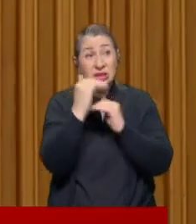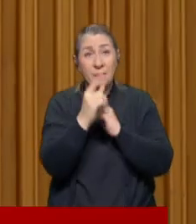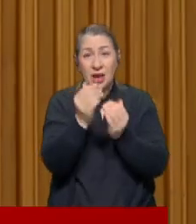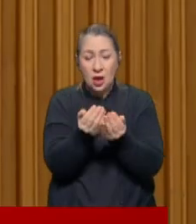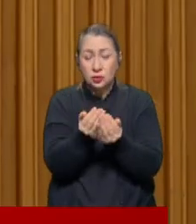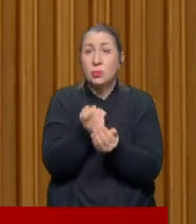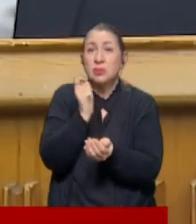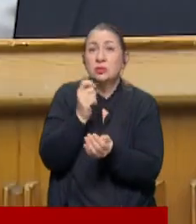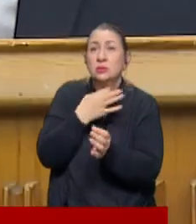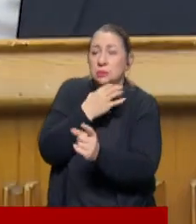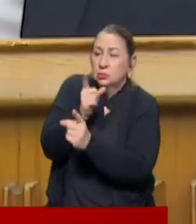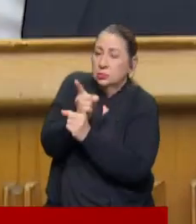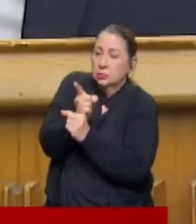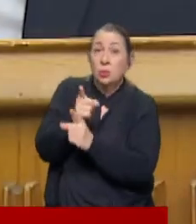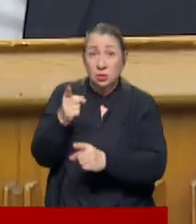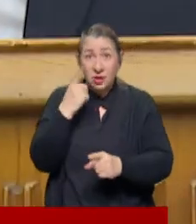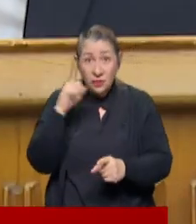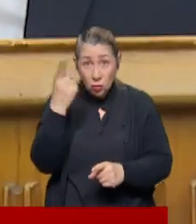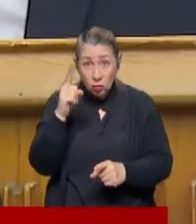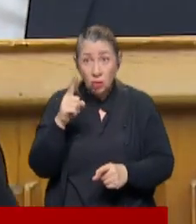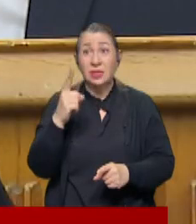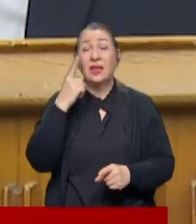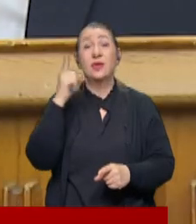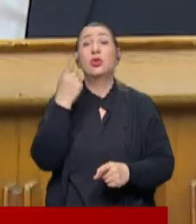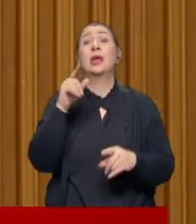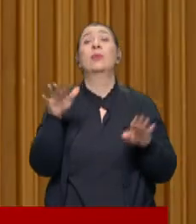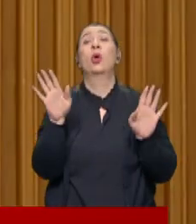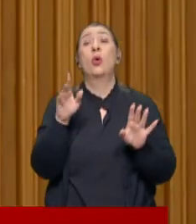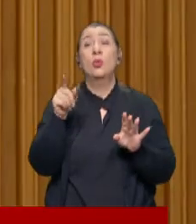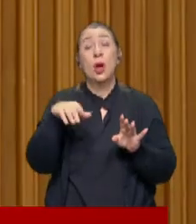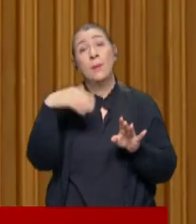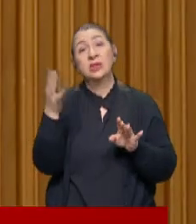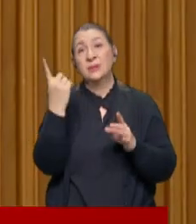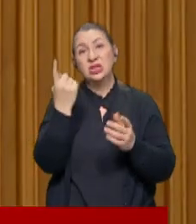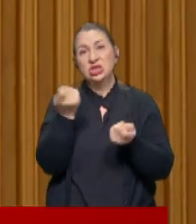avuç kişiye mahkum ettiler. Bunlar devleti mi yönetiyor? Devleti yönetmiyorlar. Bunlar